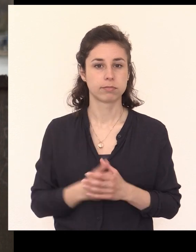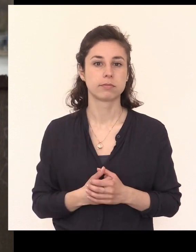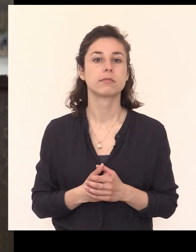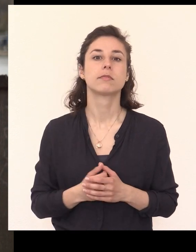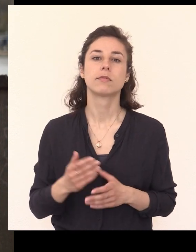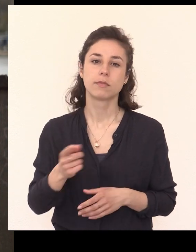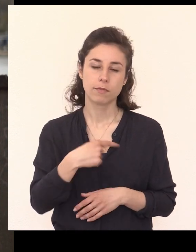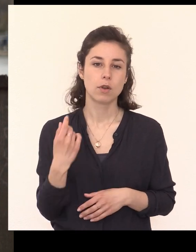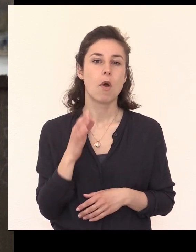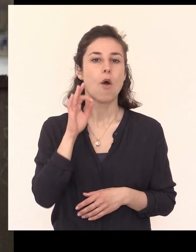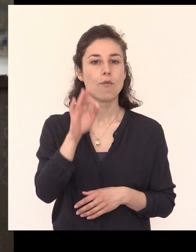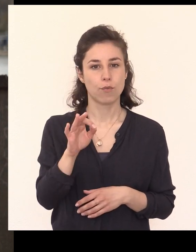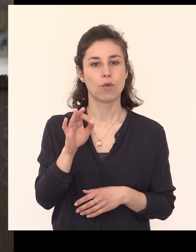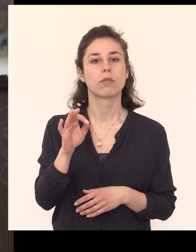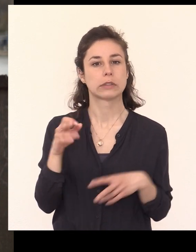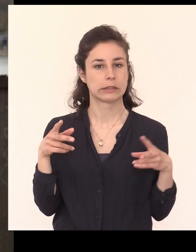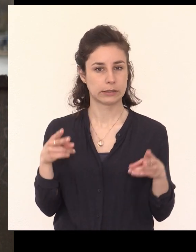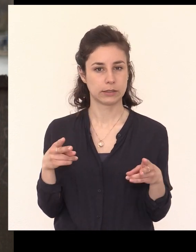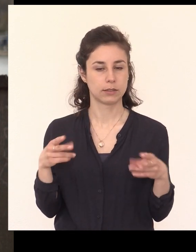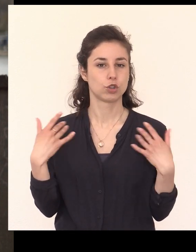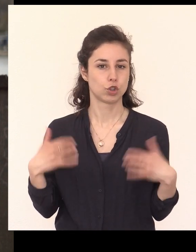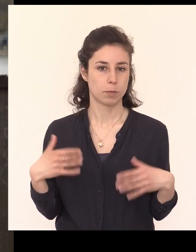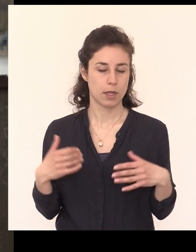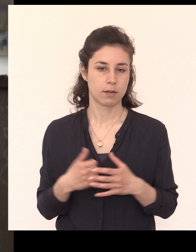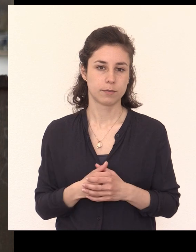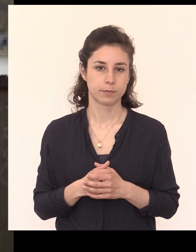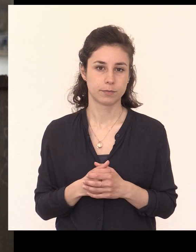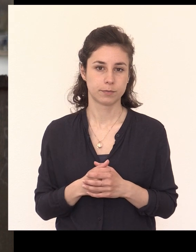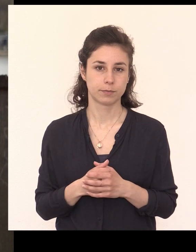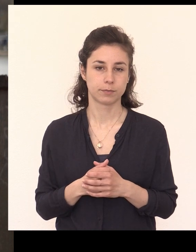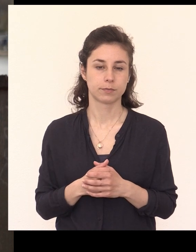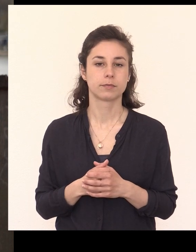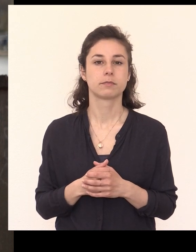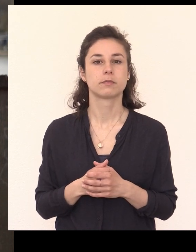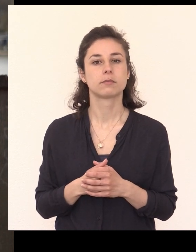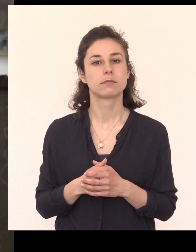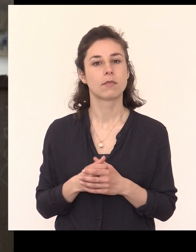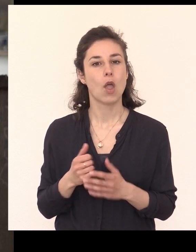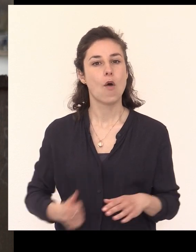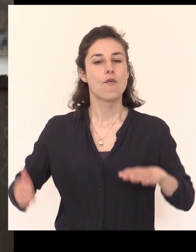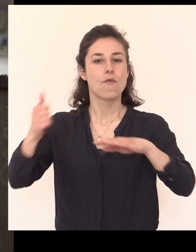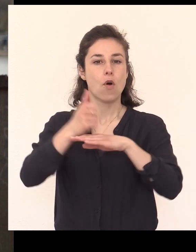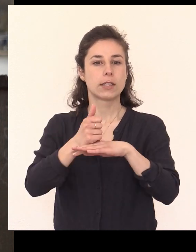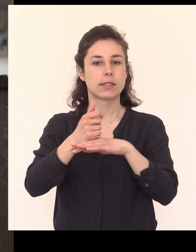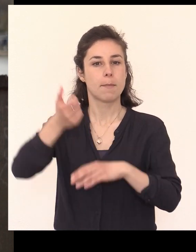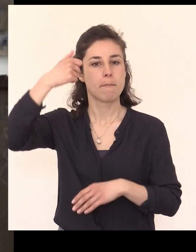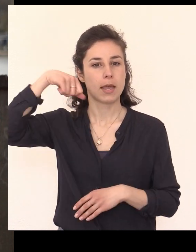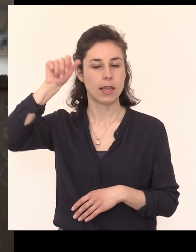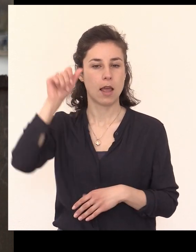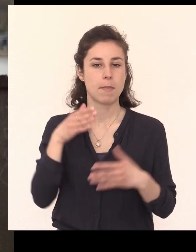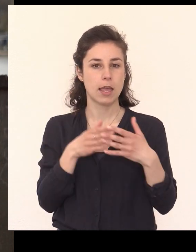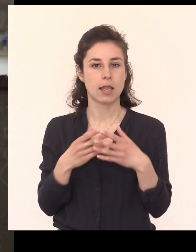Wir haben die Szenen für euch nachgestellt und die Stimme des Beraters nachgesprochen. Was sagt der Vorsitzende des